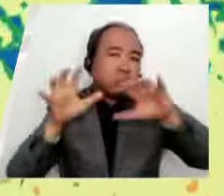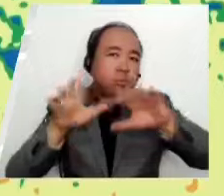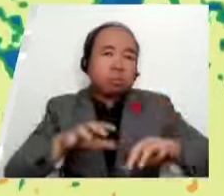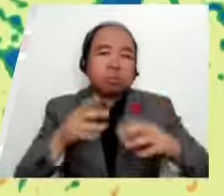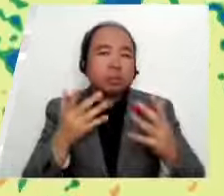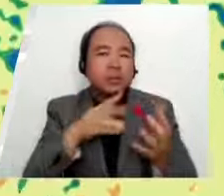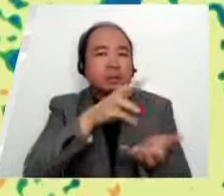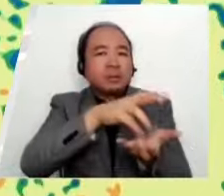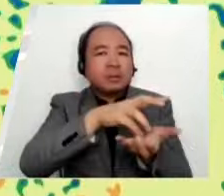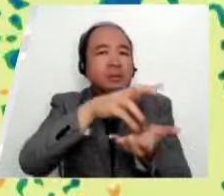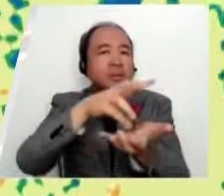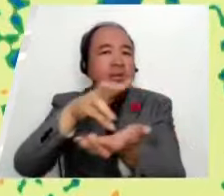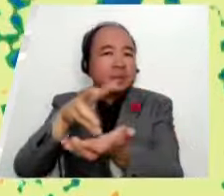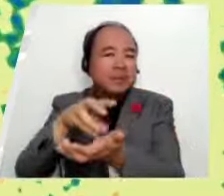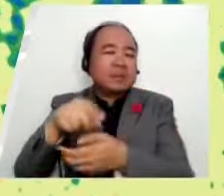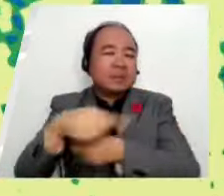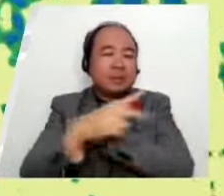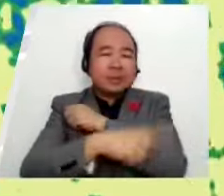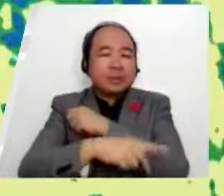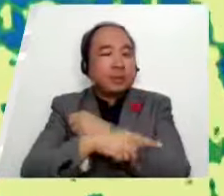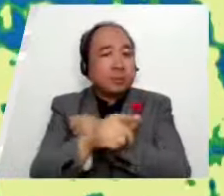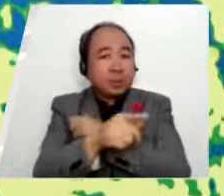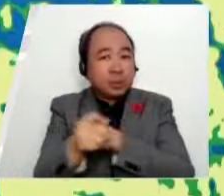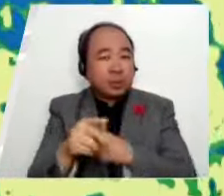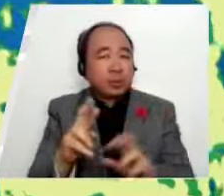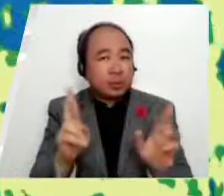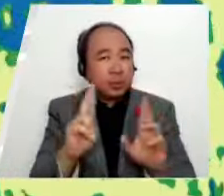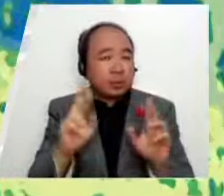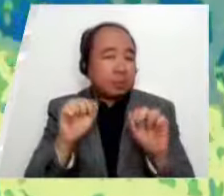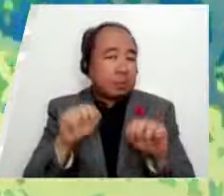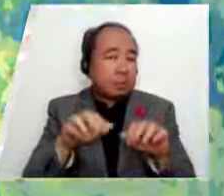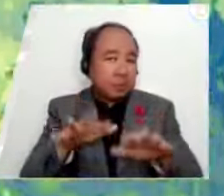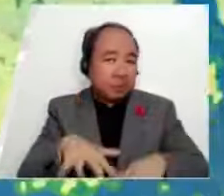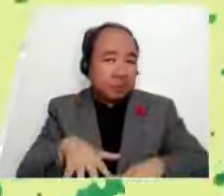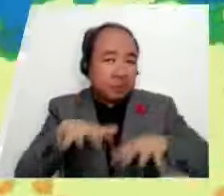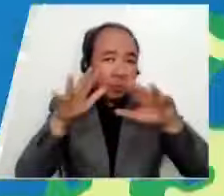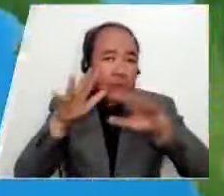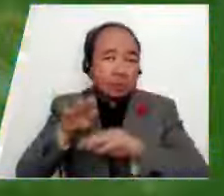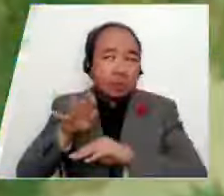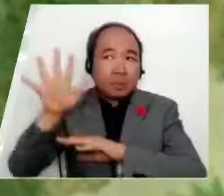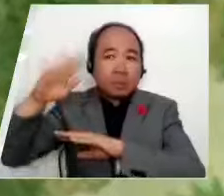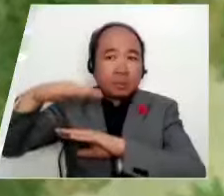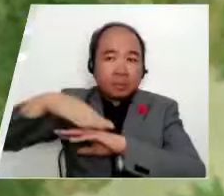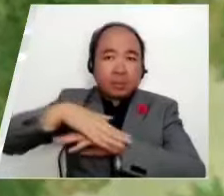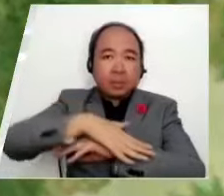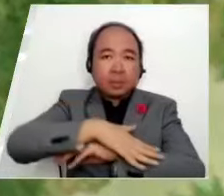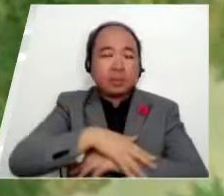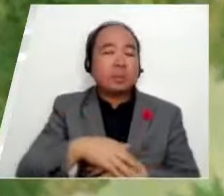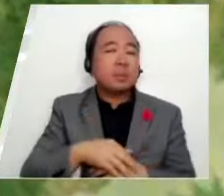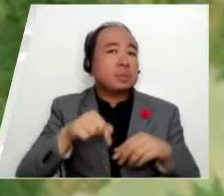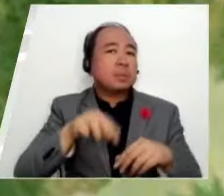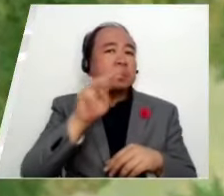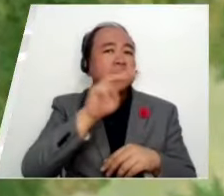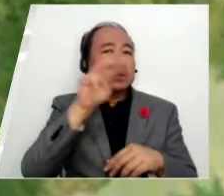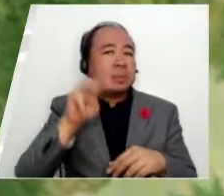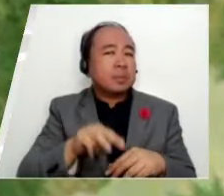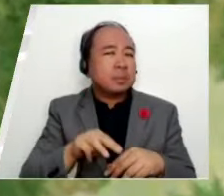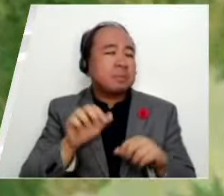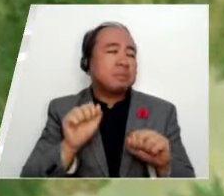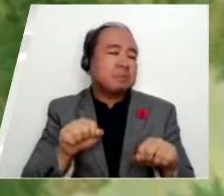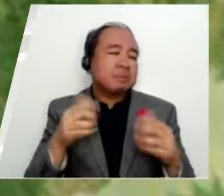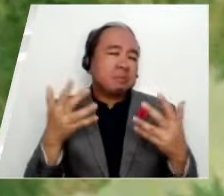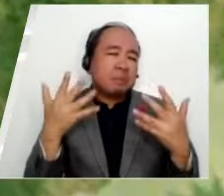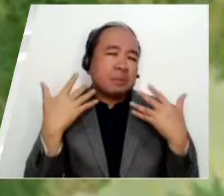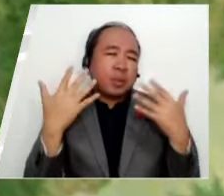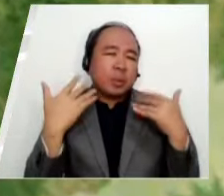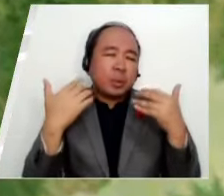probinsya, kaya maging alerto sa posibleng pagbaha o landslide sa Metro Manila. Posibleng maalinsangan pa rin ang panahon, pero magbaon pa rin ang